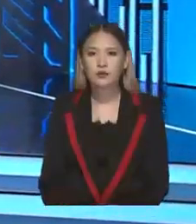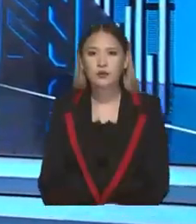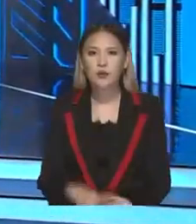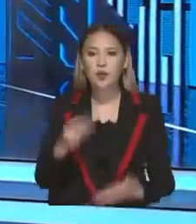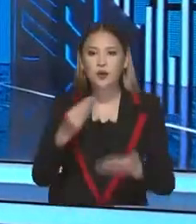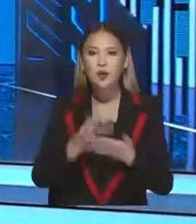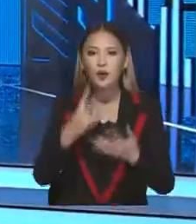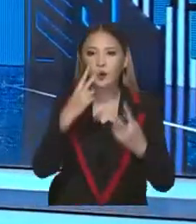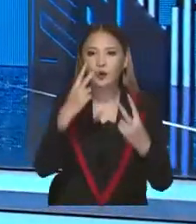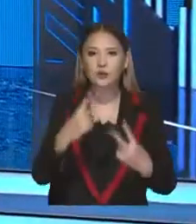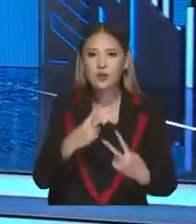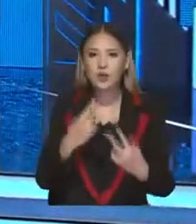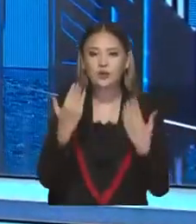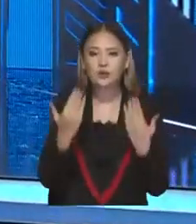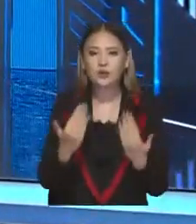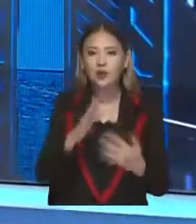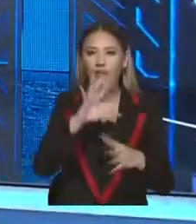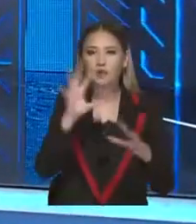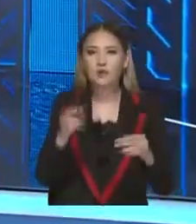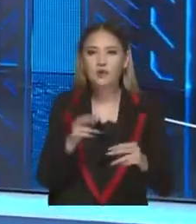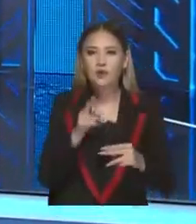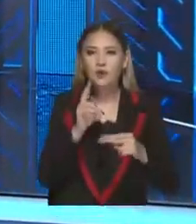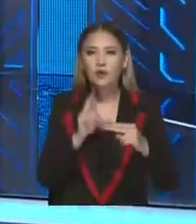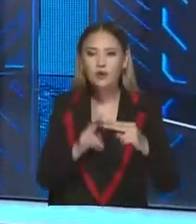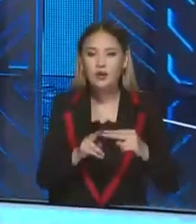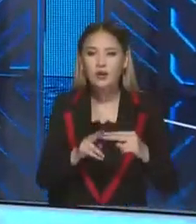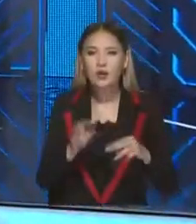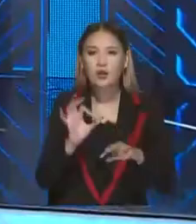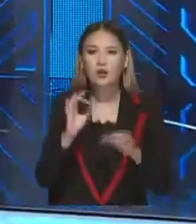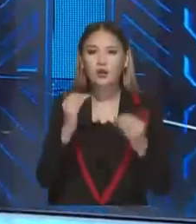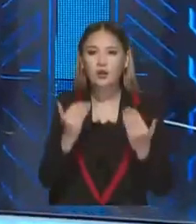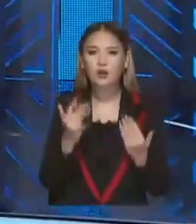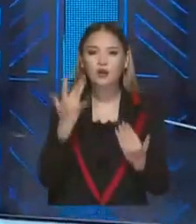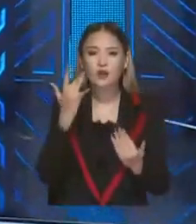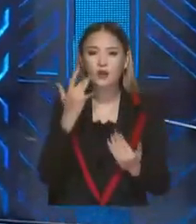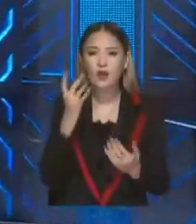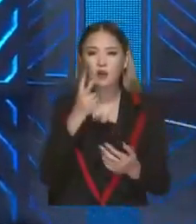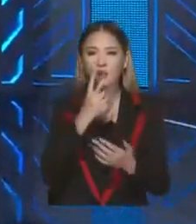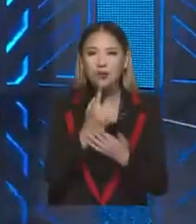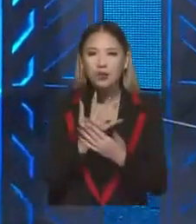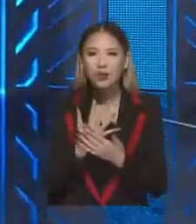Қымбатты көрермен, бүгінге айтарымыз осы Жібек жол арнасы қосулы болсын